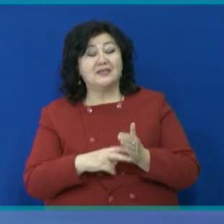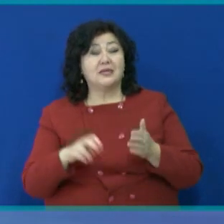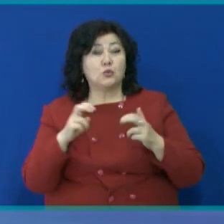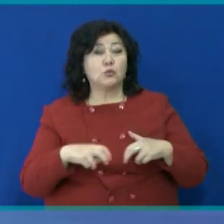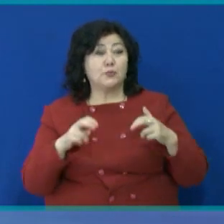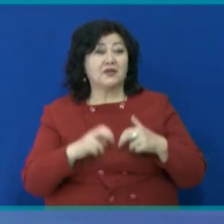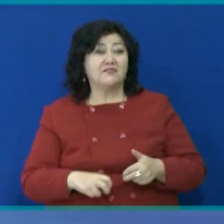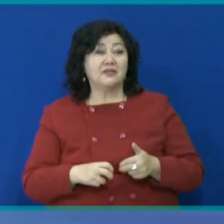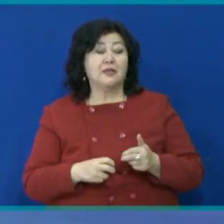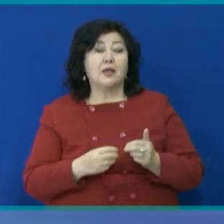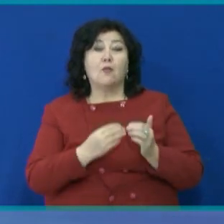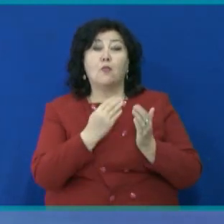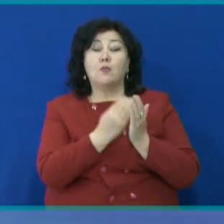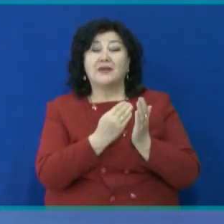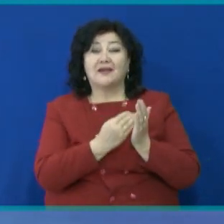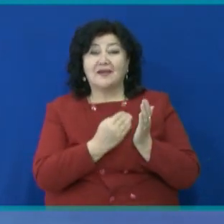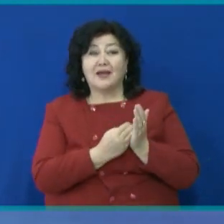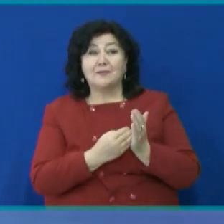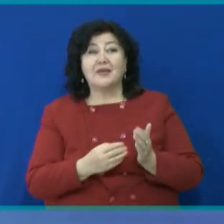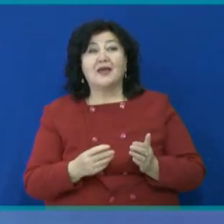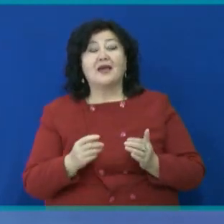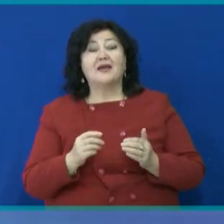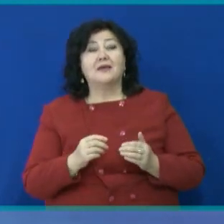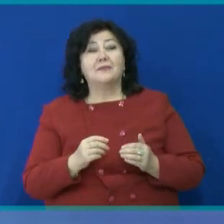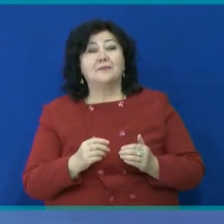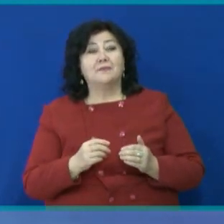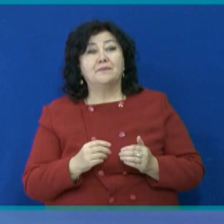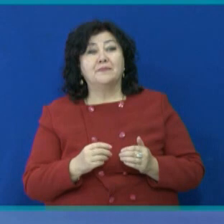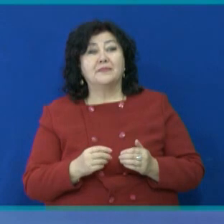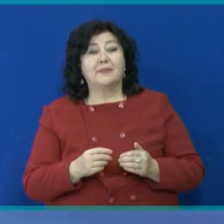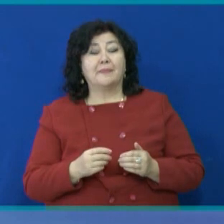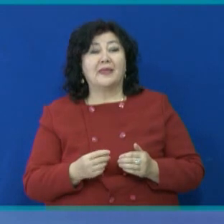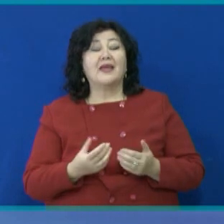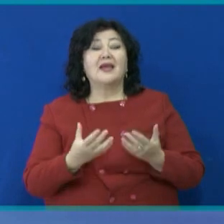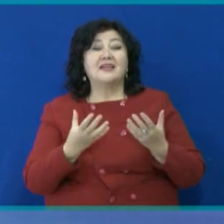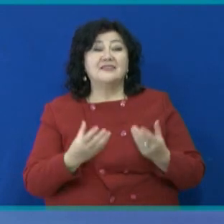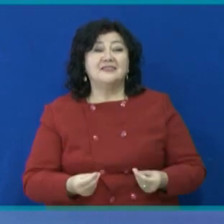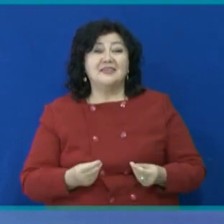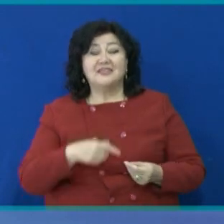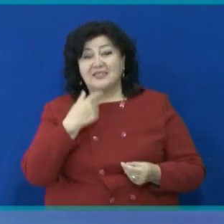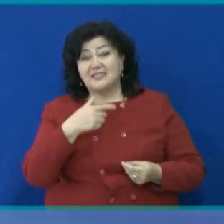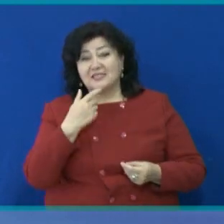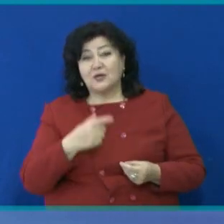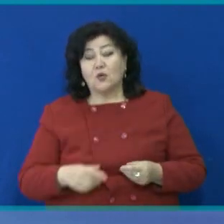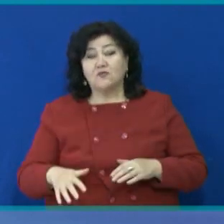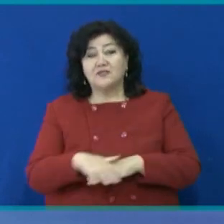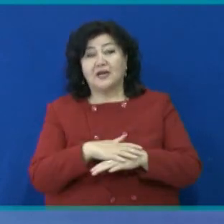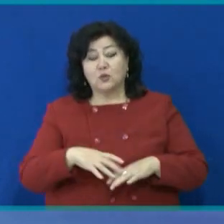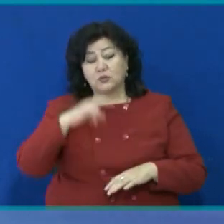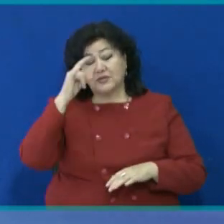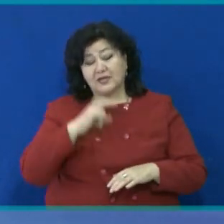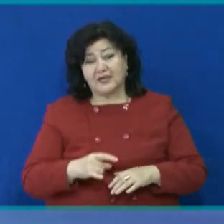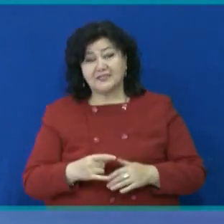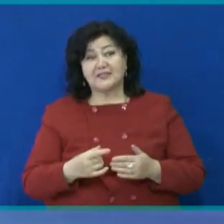Хабарымызды жалғастырамыз. 5-ші қыркүйек Қазақстан халқы тілдері күні мерекесі. 6 жылдан бері бұл мереке қазақ әліпбиінің негізін